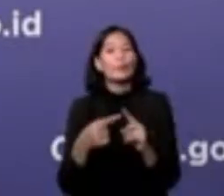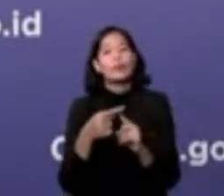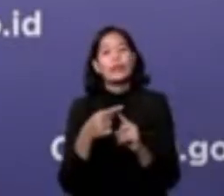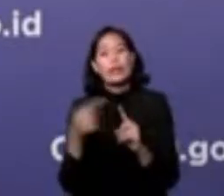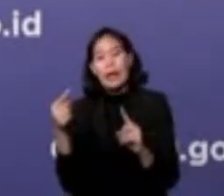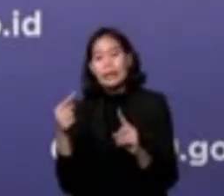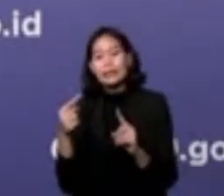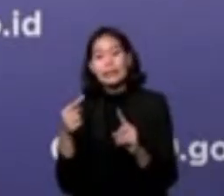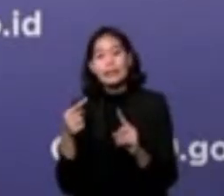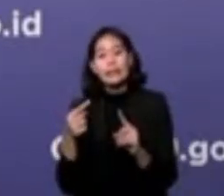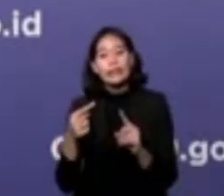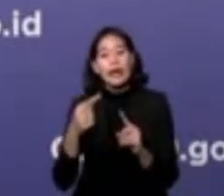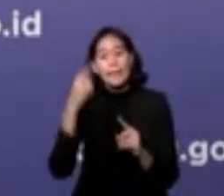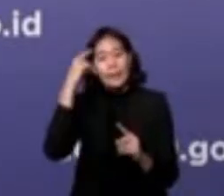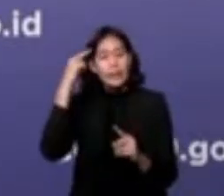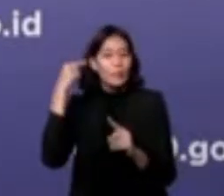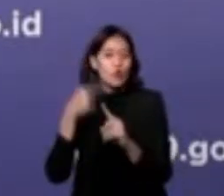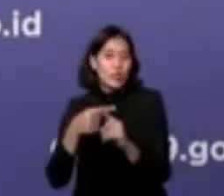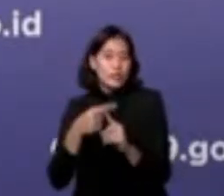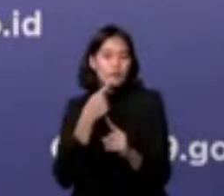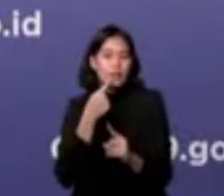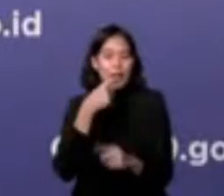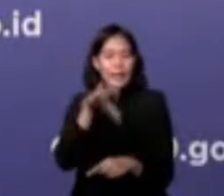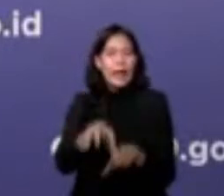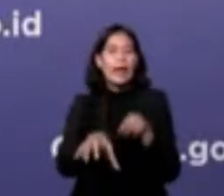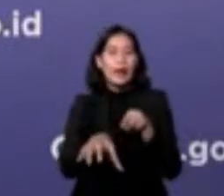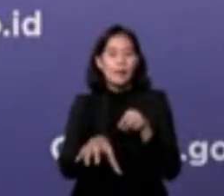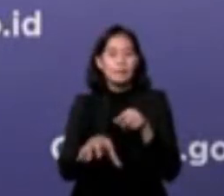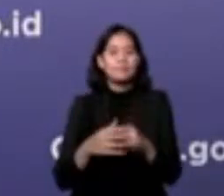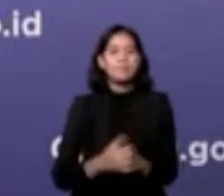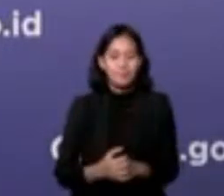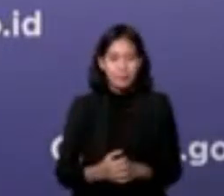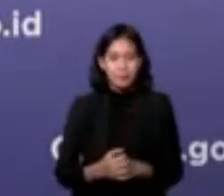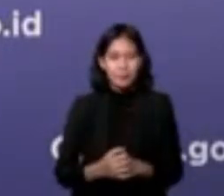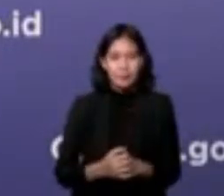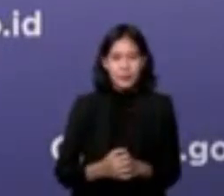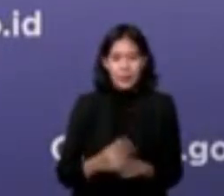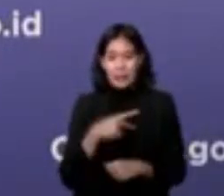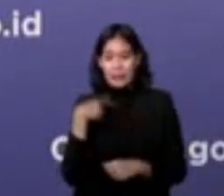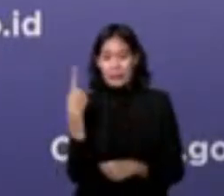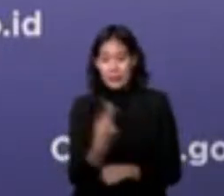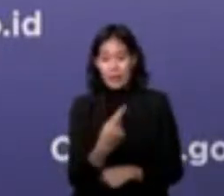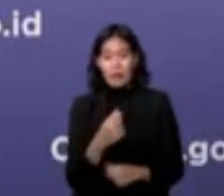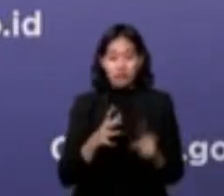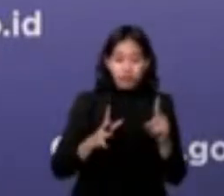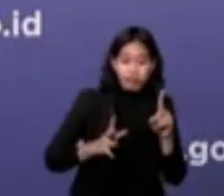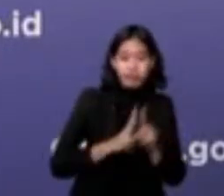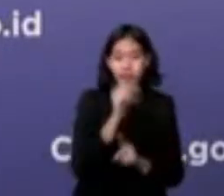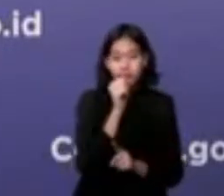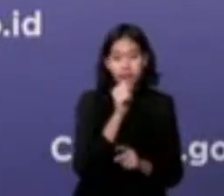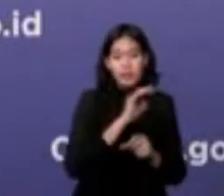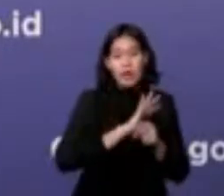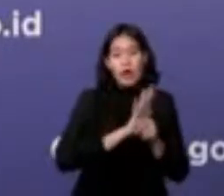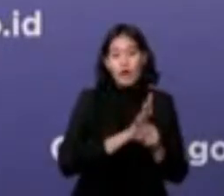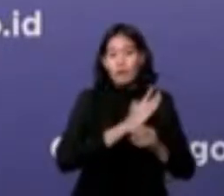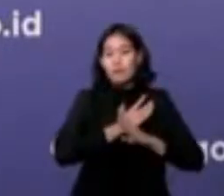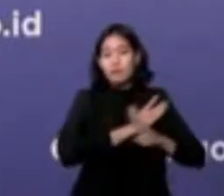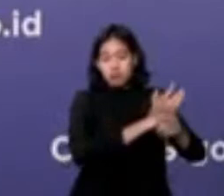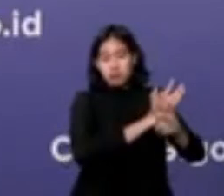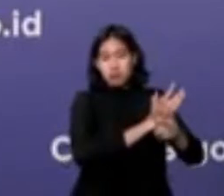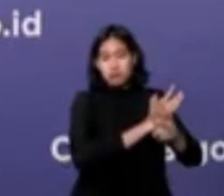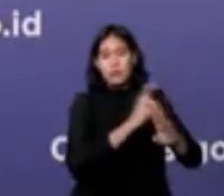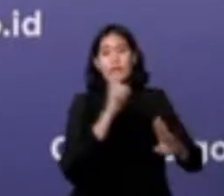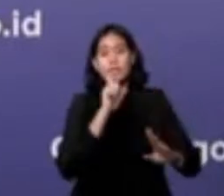maupun dari sisi persepsi positif citra daerah tersebut. Keberhasilan kita bersama melalui pandemi ini hanya